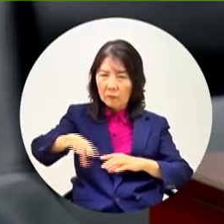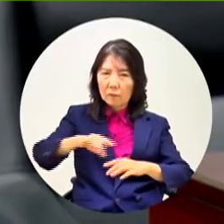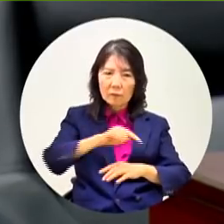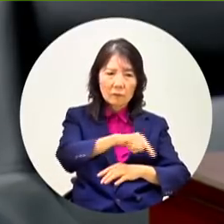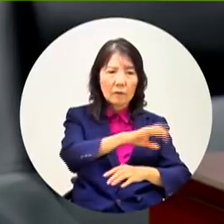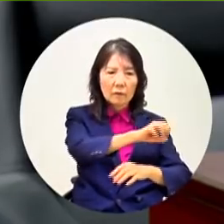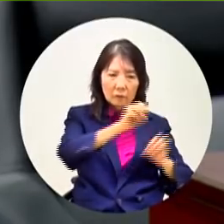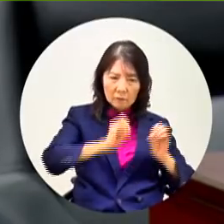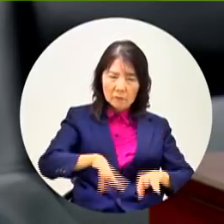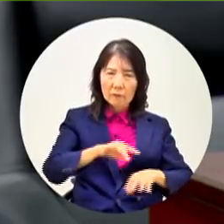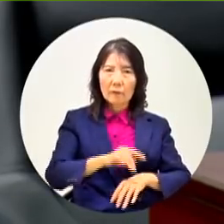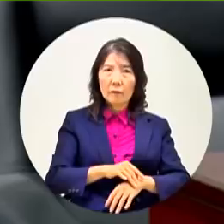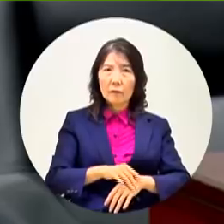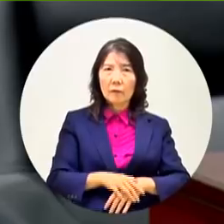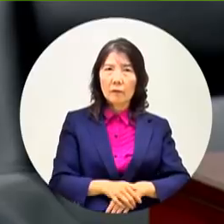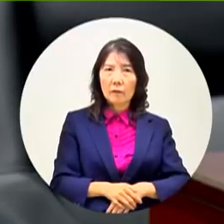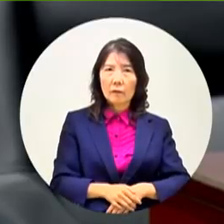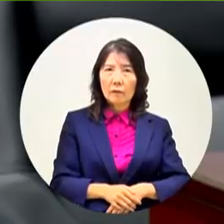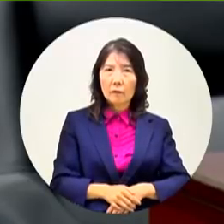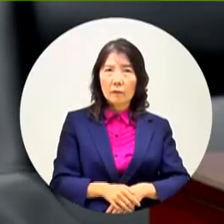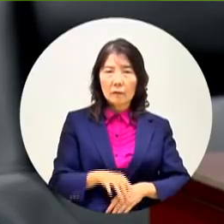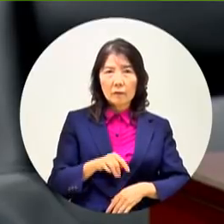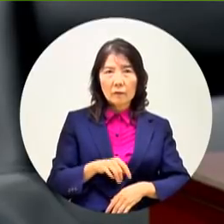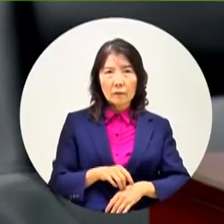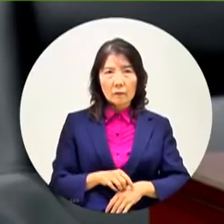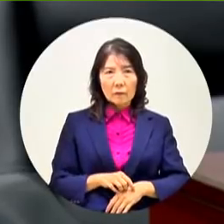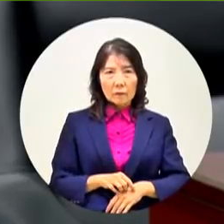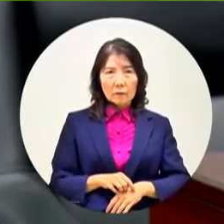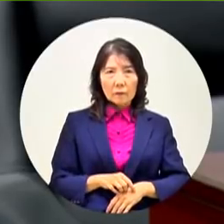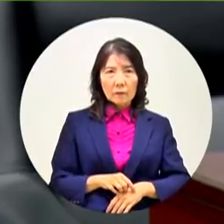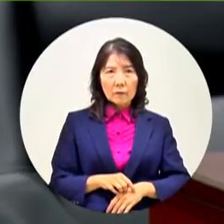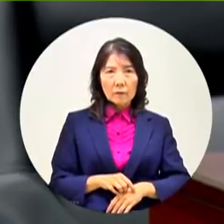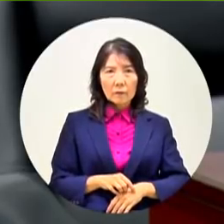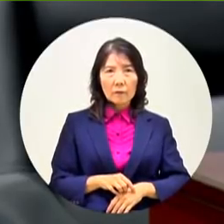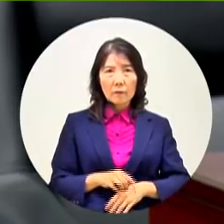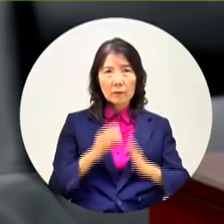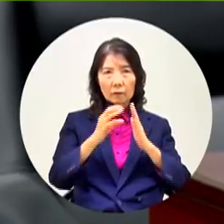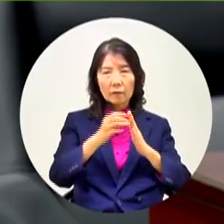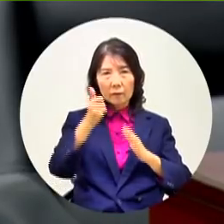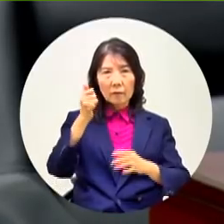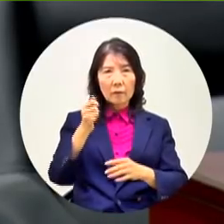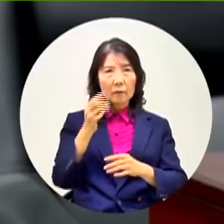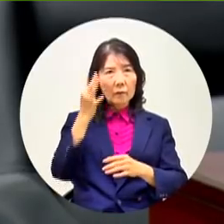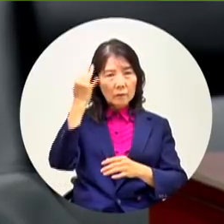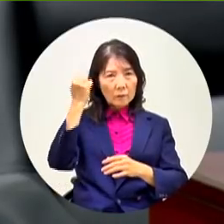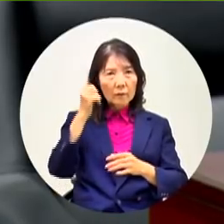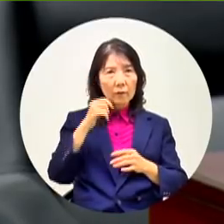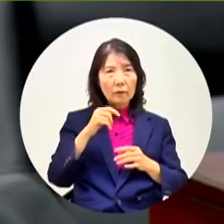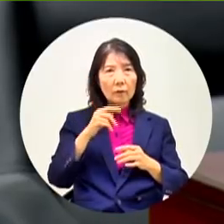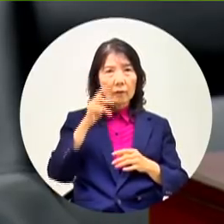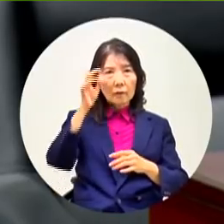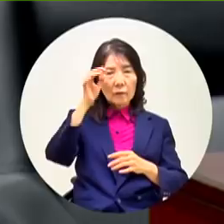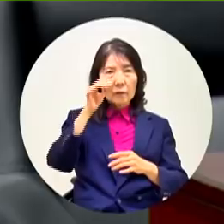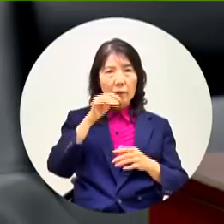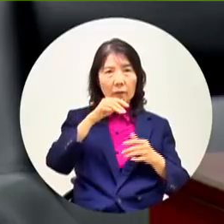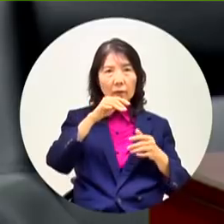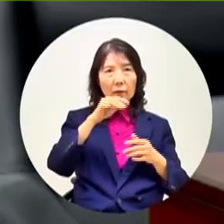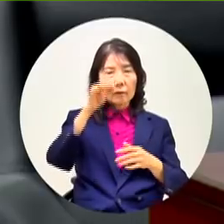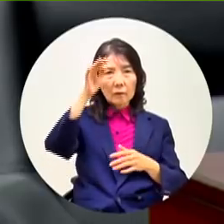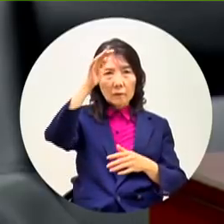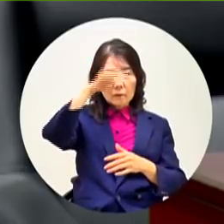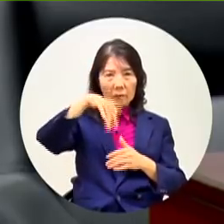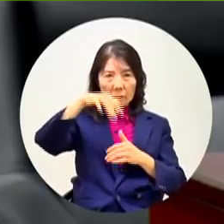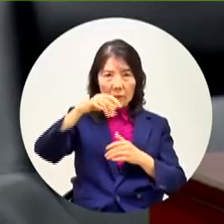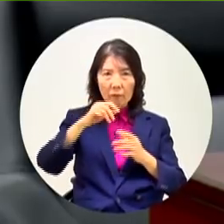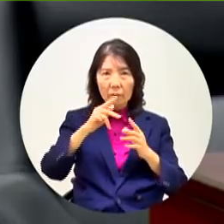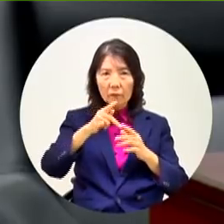它废准。所以只啊，当然局长顶间我有找科长去当场伫那个水沟